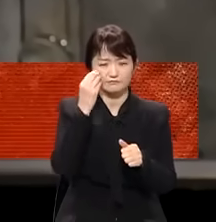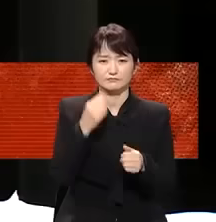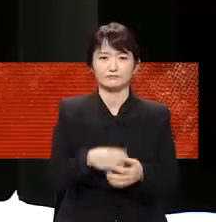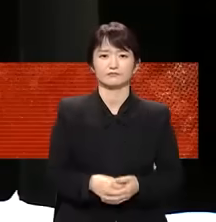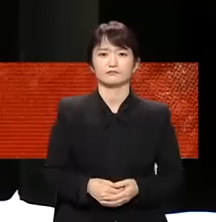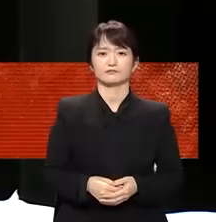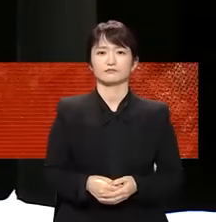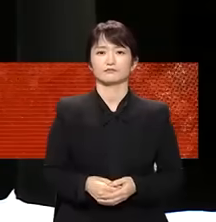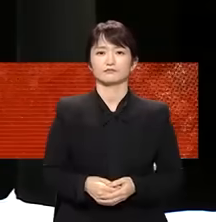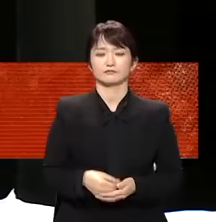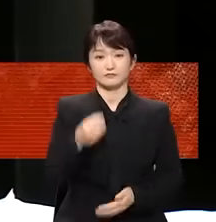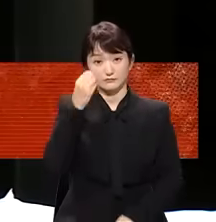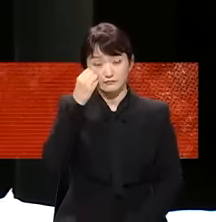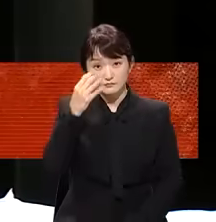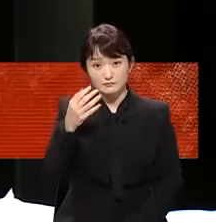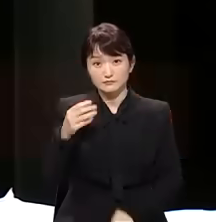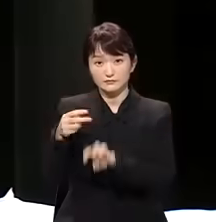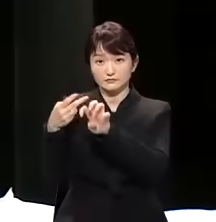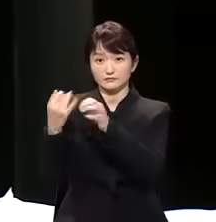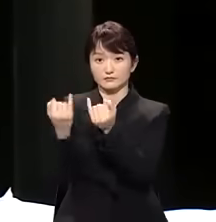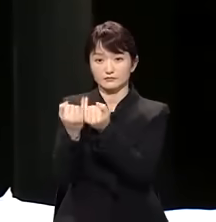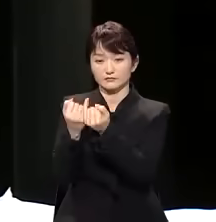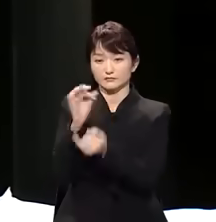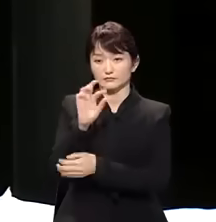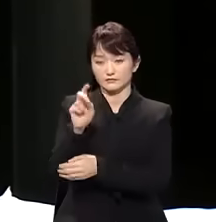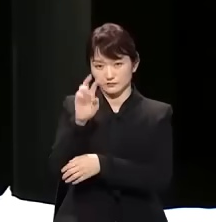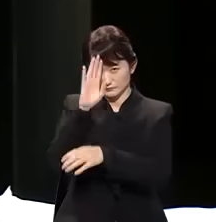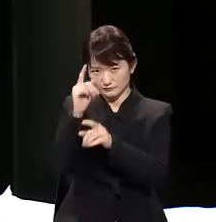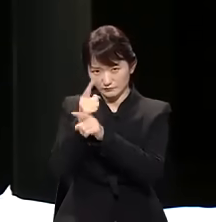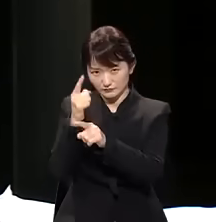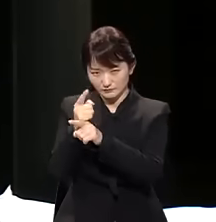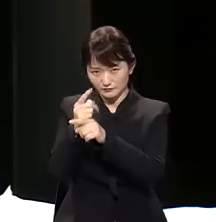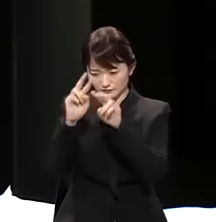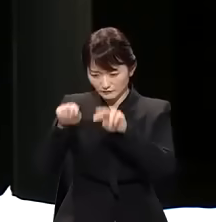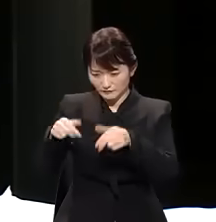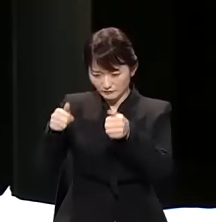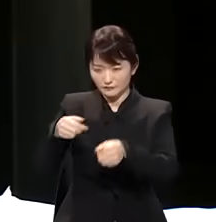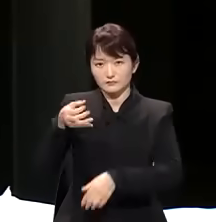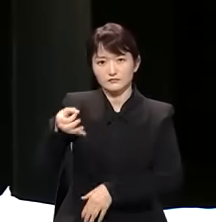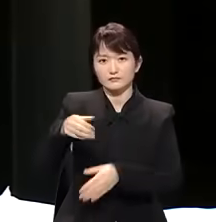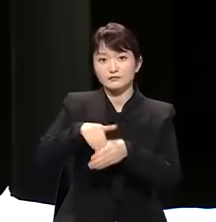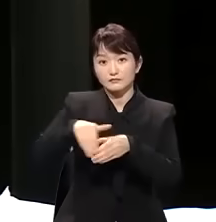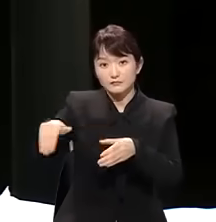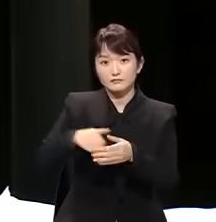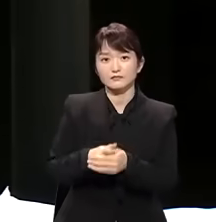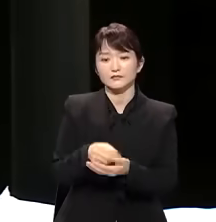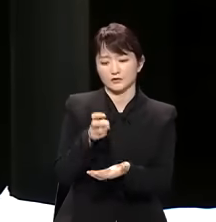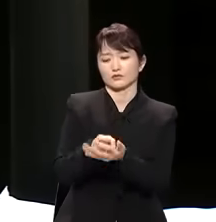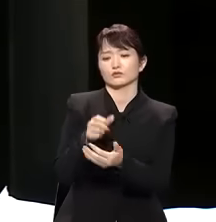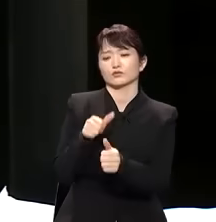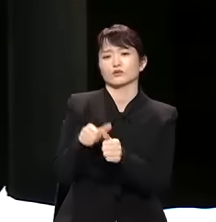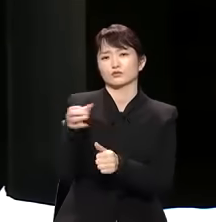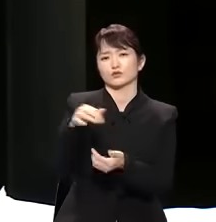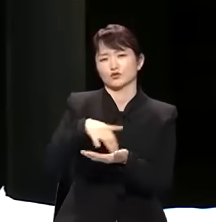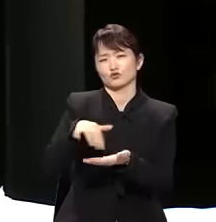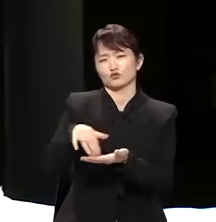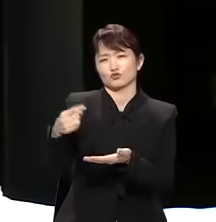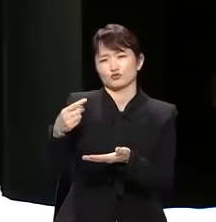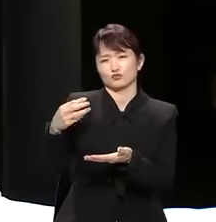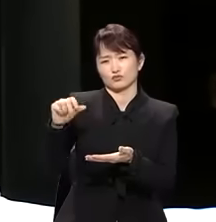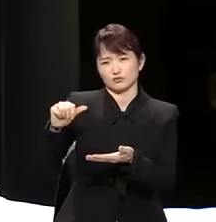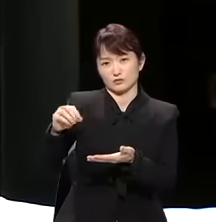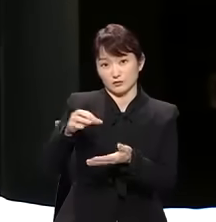9개월간이 40대 여성의 암치료비 또 부금 또 법률 자문 비용 수천만 원을